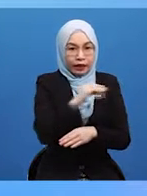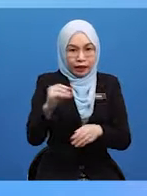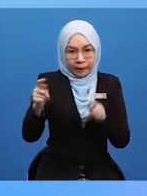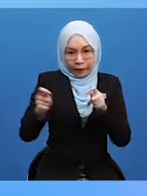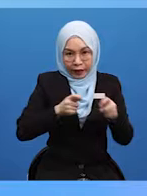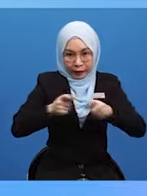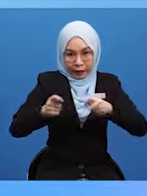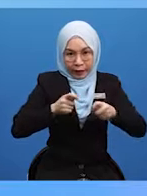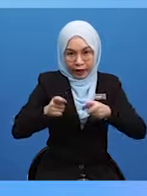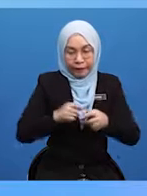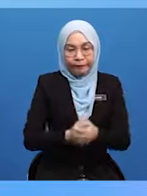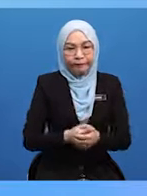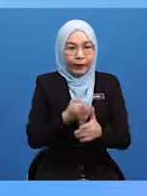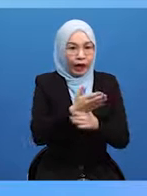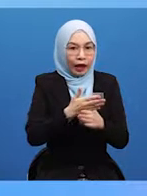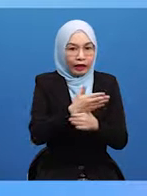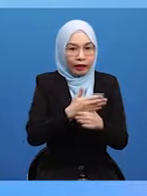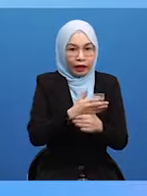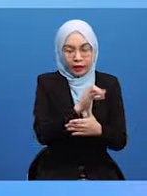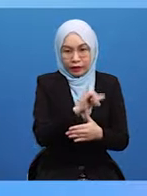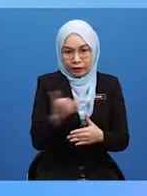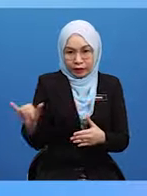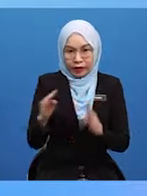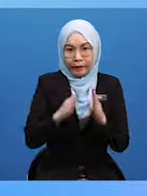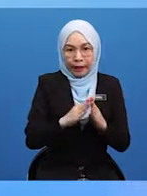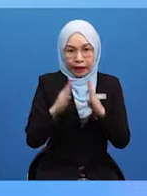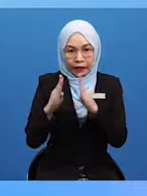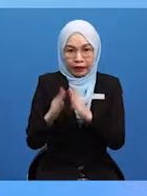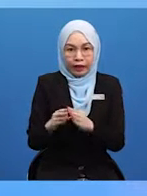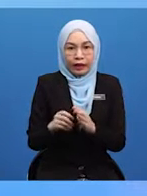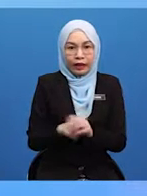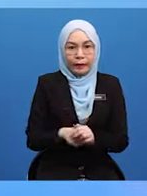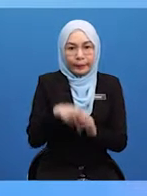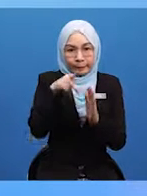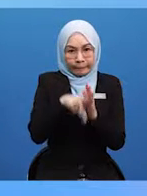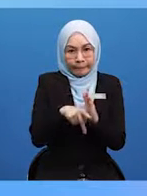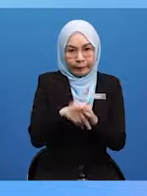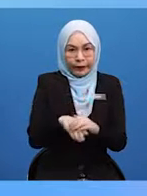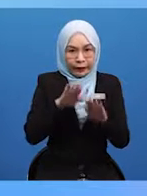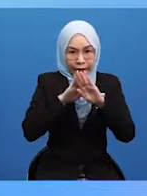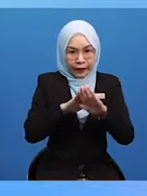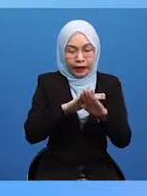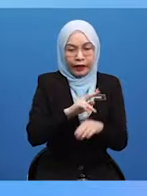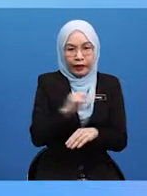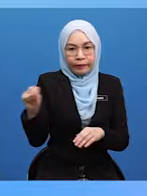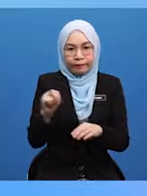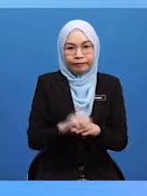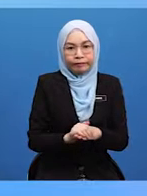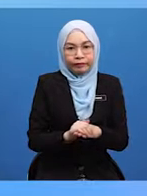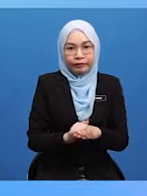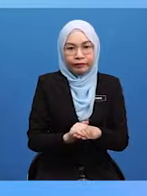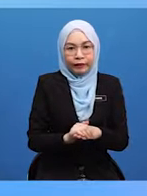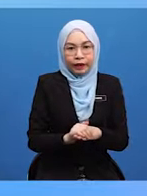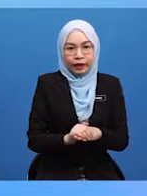Antaranya, bandar pertahanan, bandar pentadbiran dan bandar sempadan.